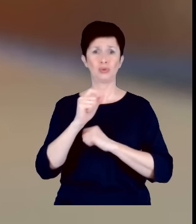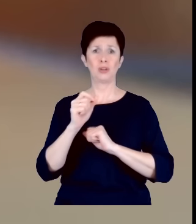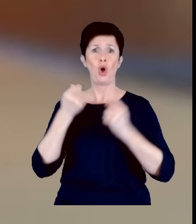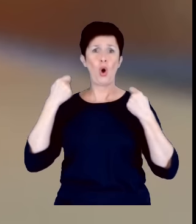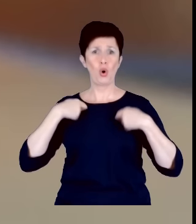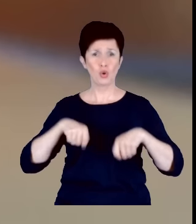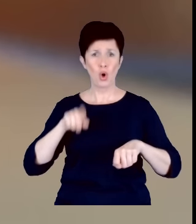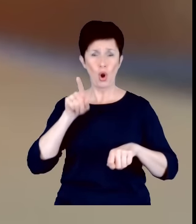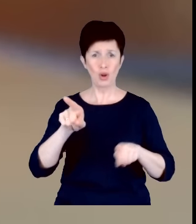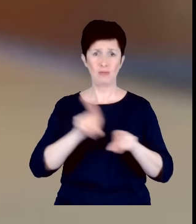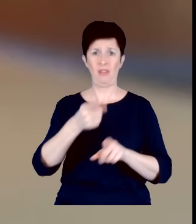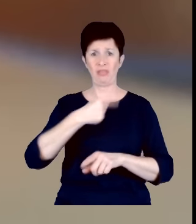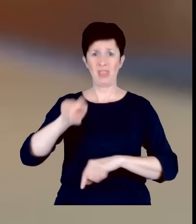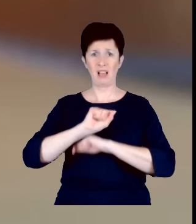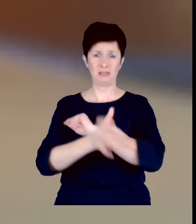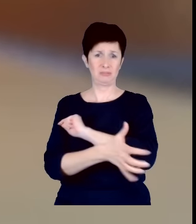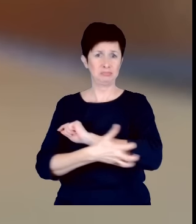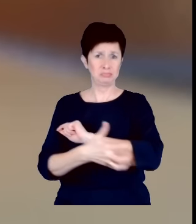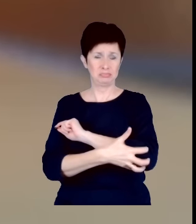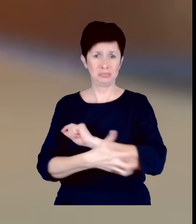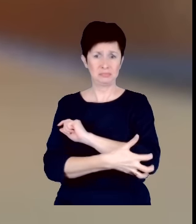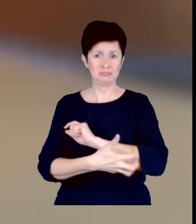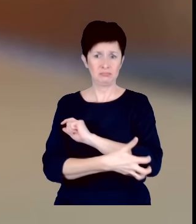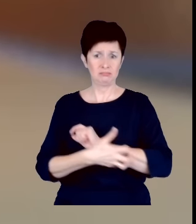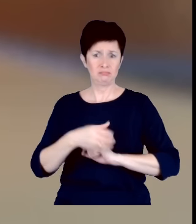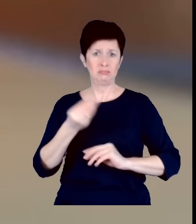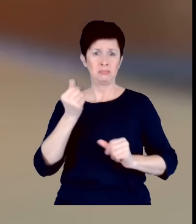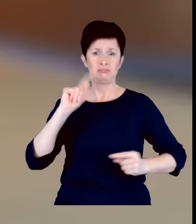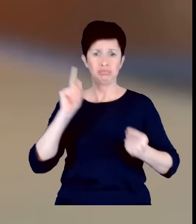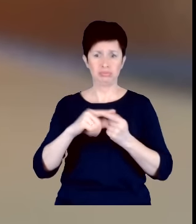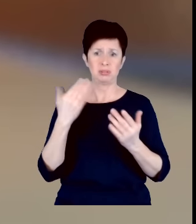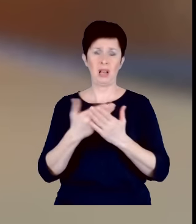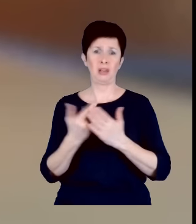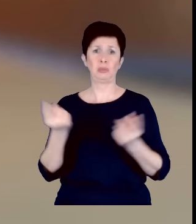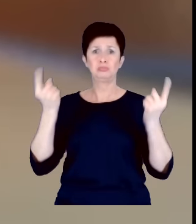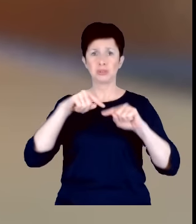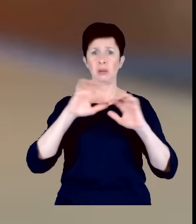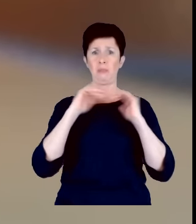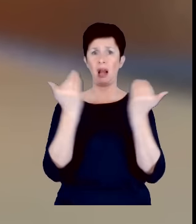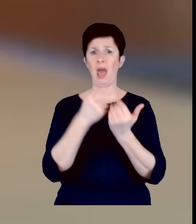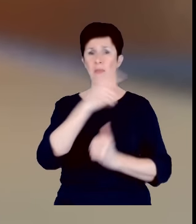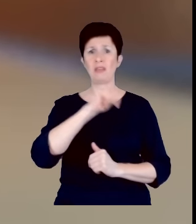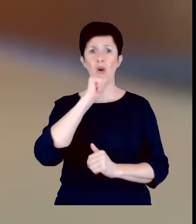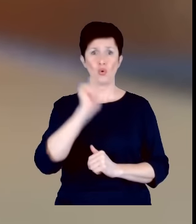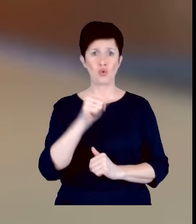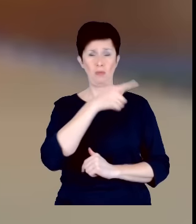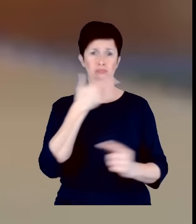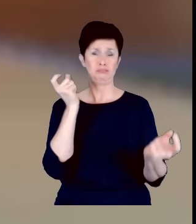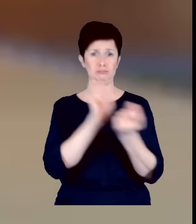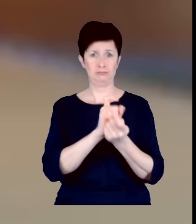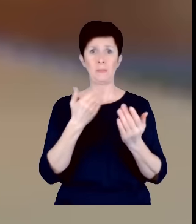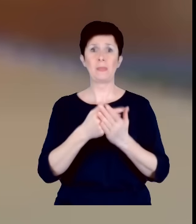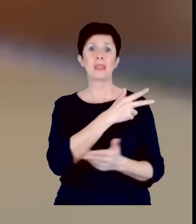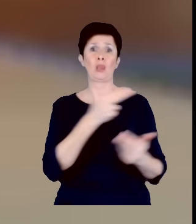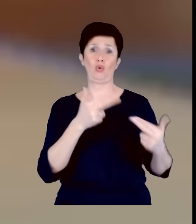nas, konsumentów w Unii Europejskiej, przyjechali po prostu pod Parlament Europejski, bo to Parlament Europejski i Komisja Europejska, mówię